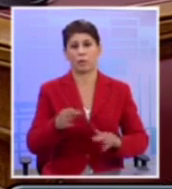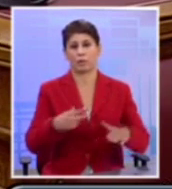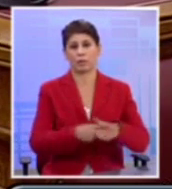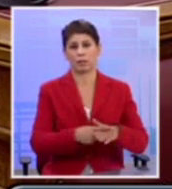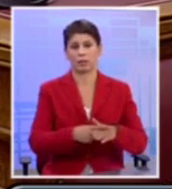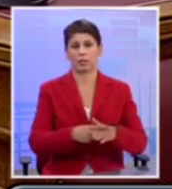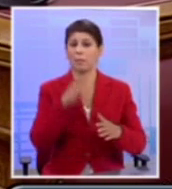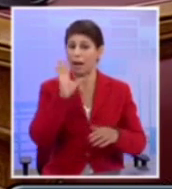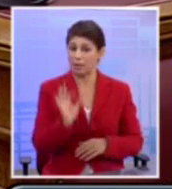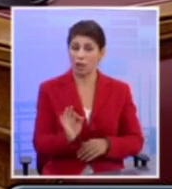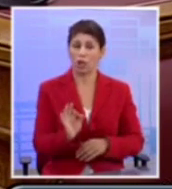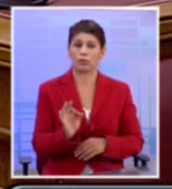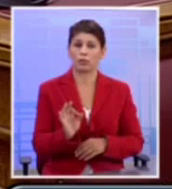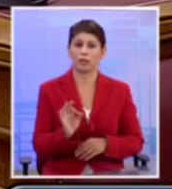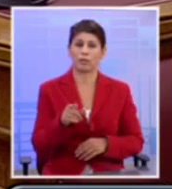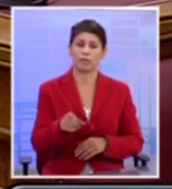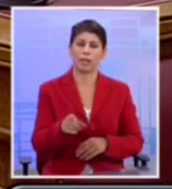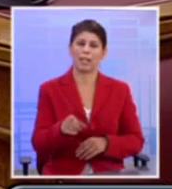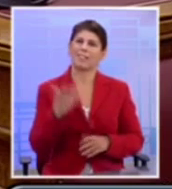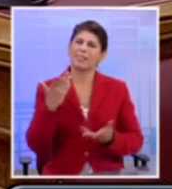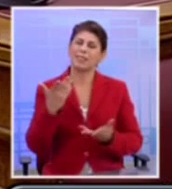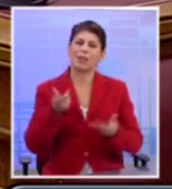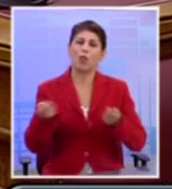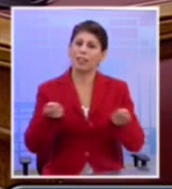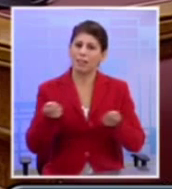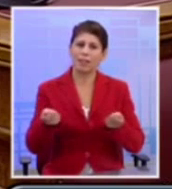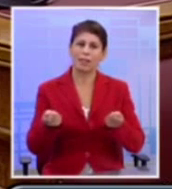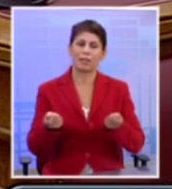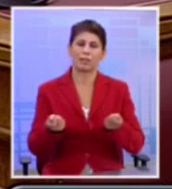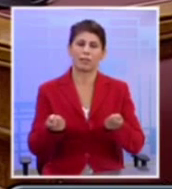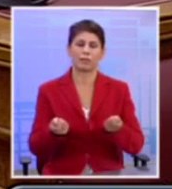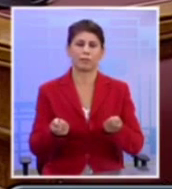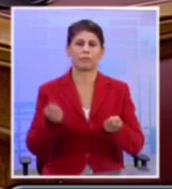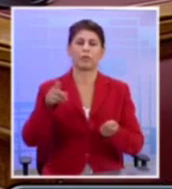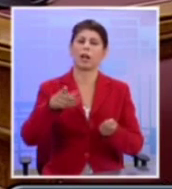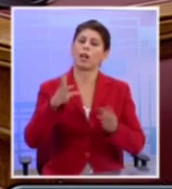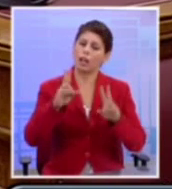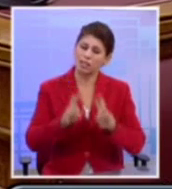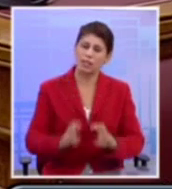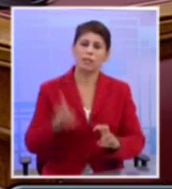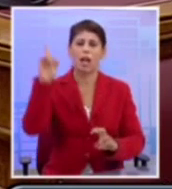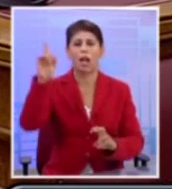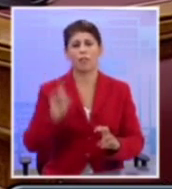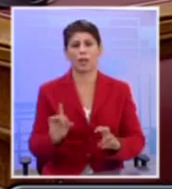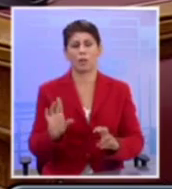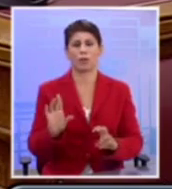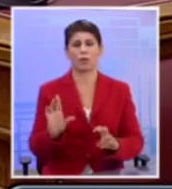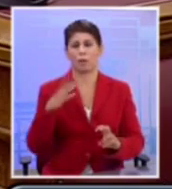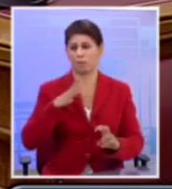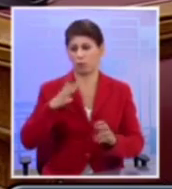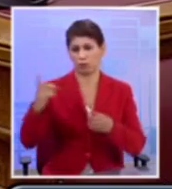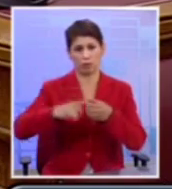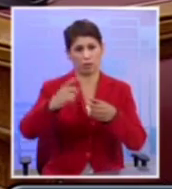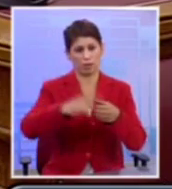in fact, debt restructuring had been considered by the parties. Το χρέος είχε εξεταστεί ως ενδεχόμενο από τους συμβαλόμενους,